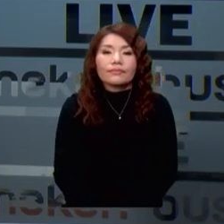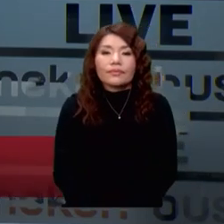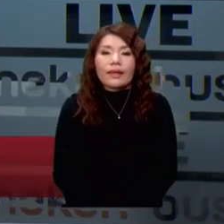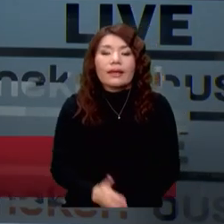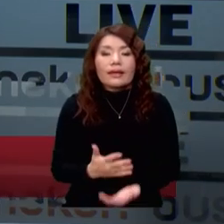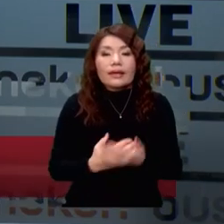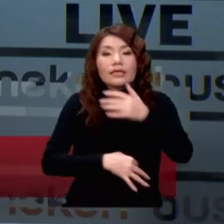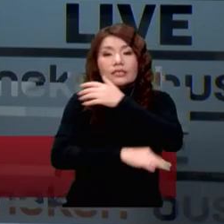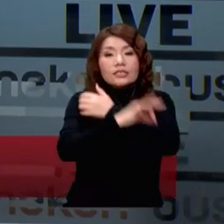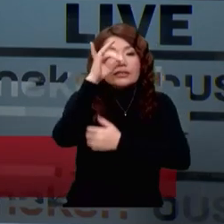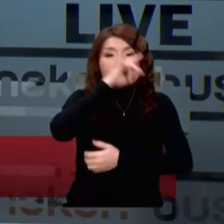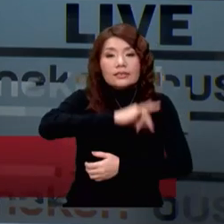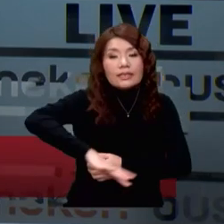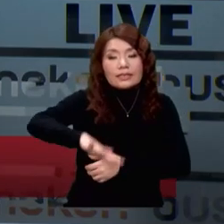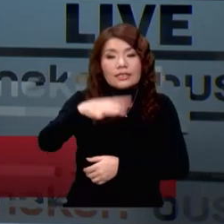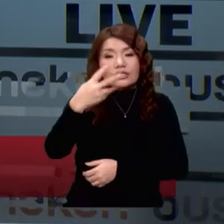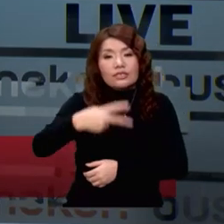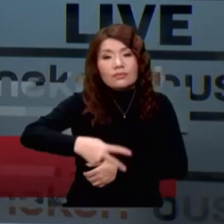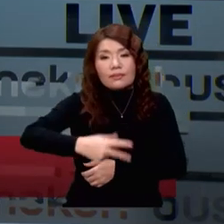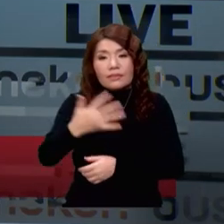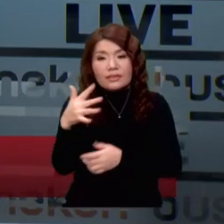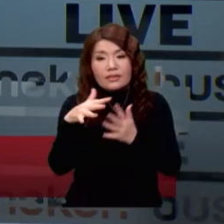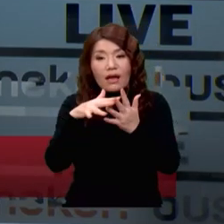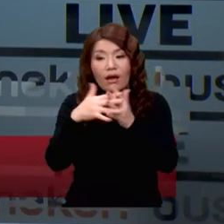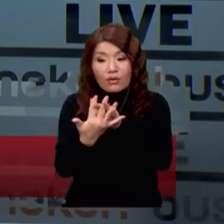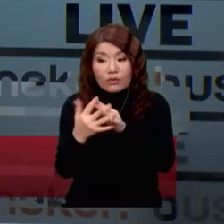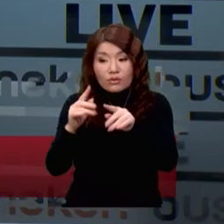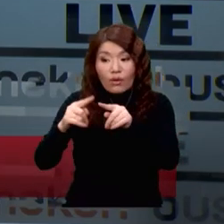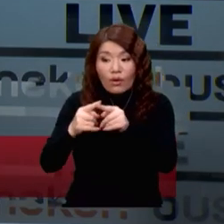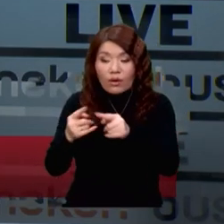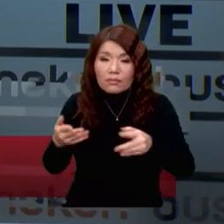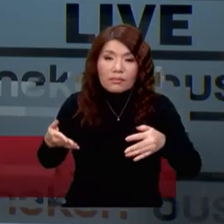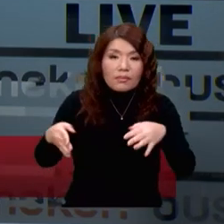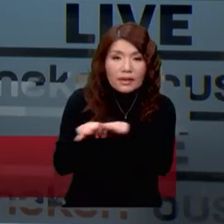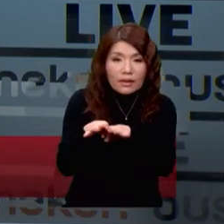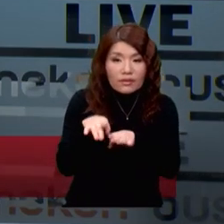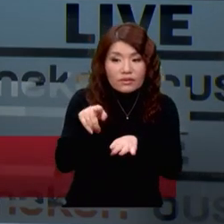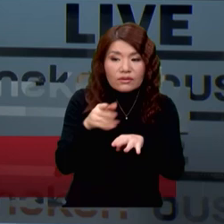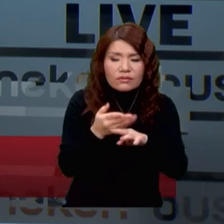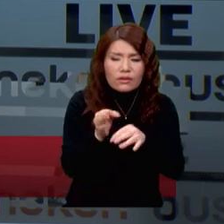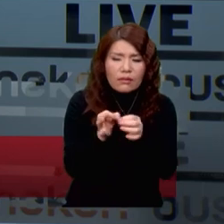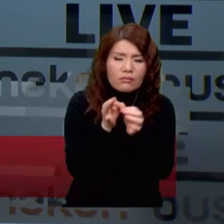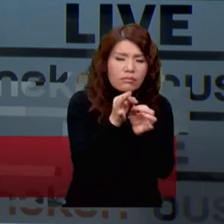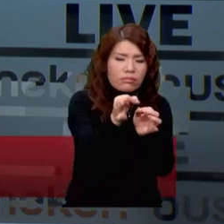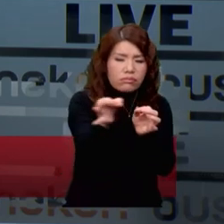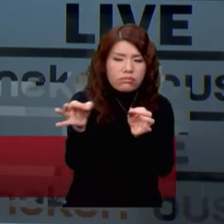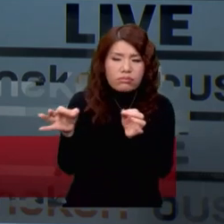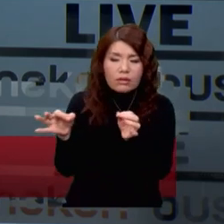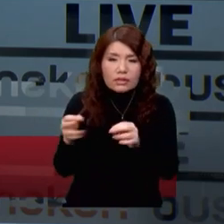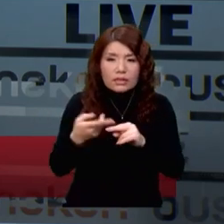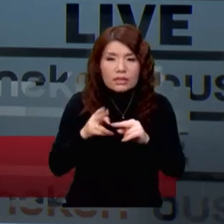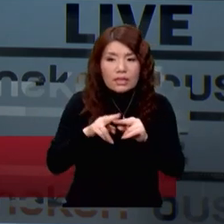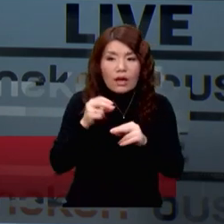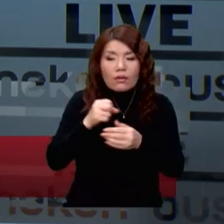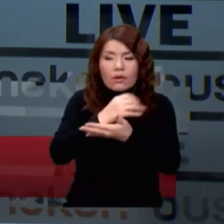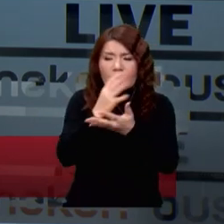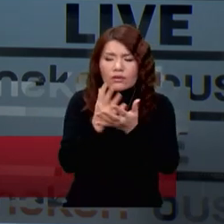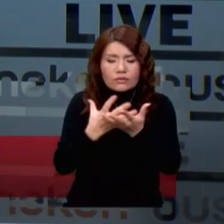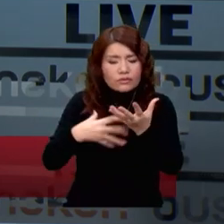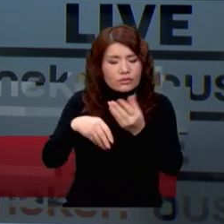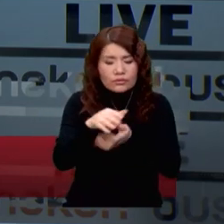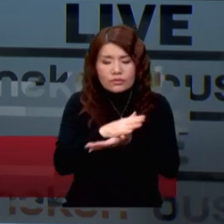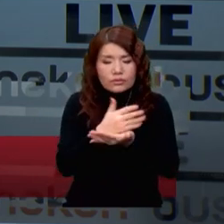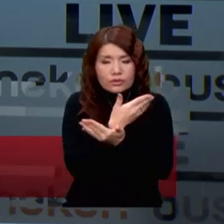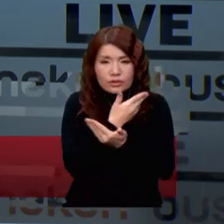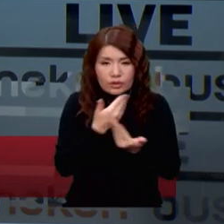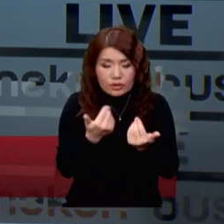Шығыс Қазақстанда 25 ауыл жабылудың азақ алдында тұр. Бұл елді мекендер шалғайда орналасқан және инфрақұрылымы нашар.